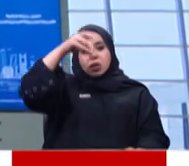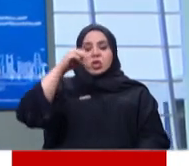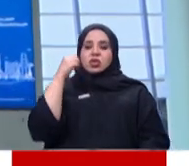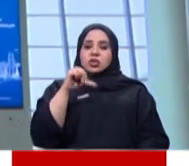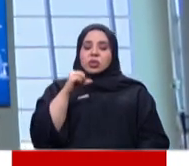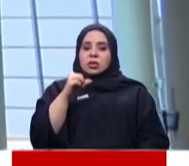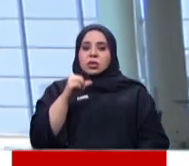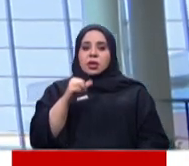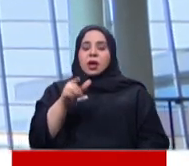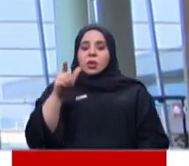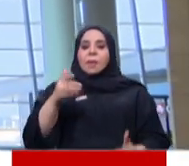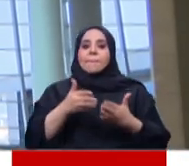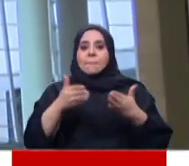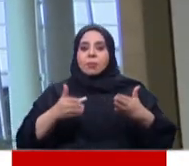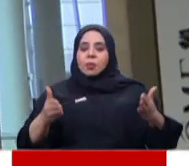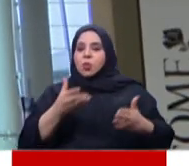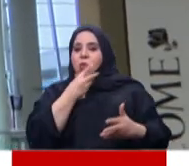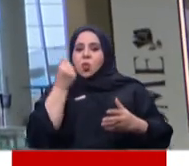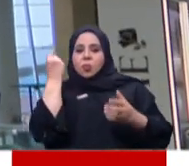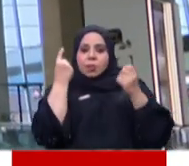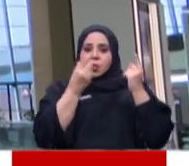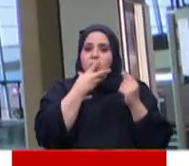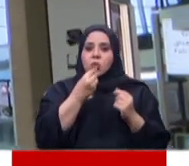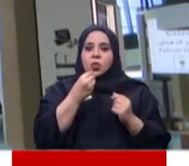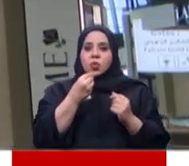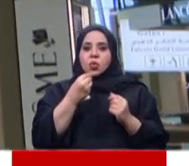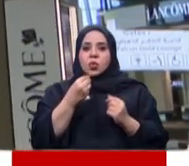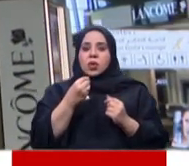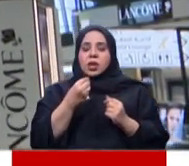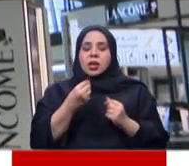طيفا واسعا من الفنون الإبداعية والعروض الثقافية